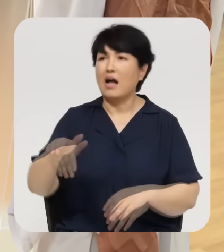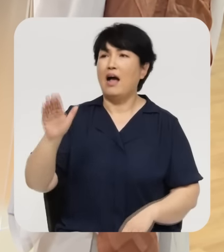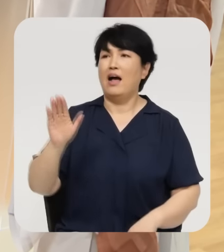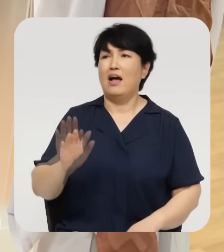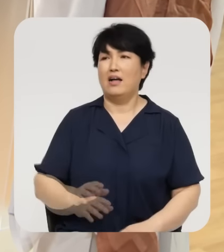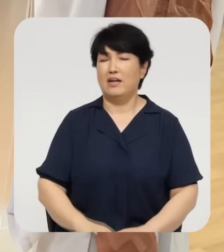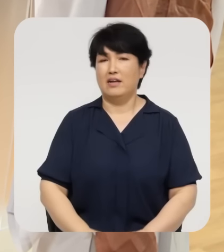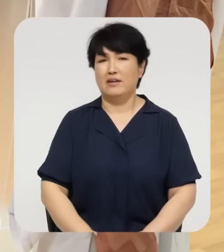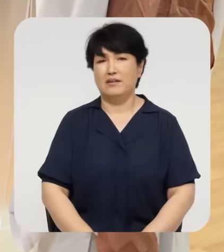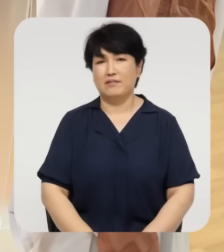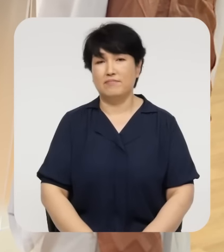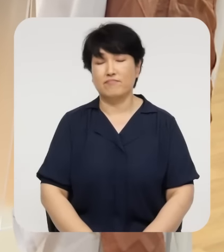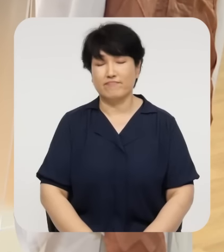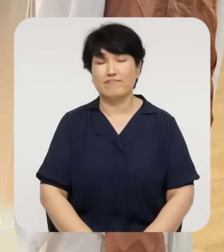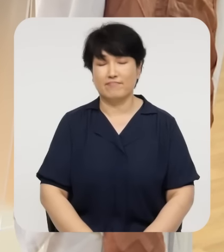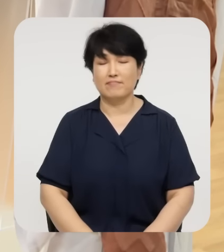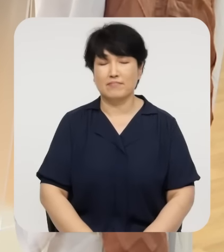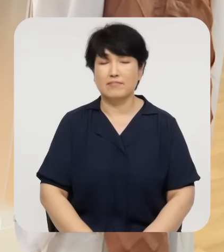잘 가.